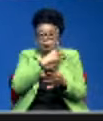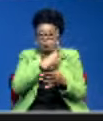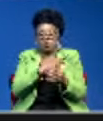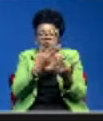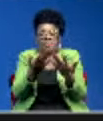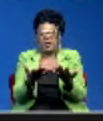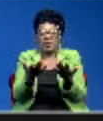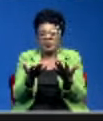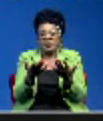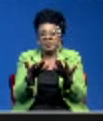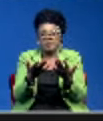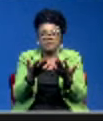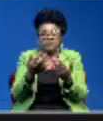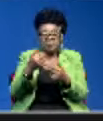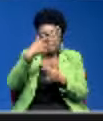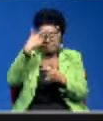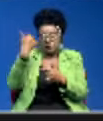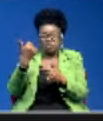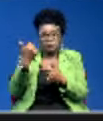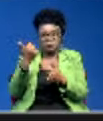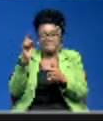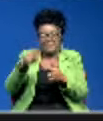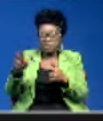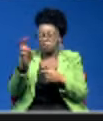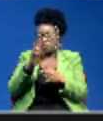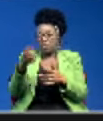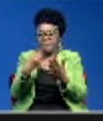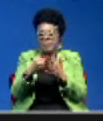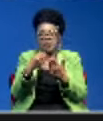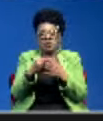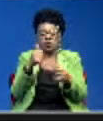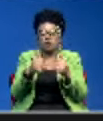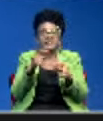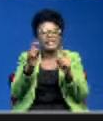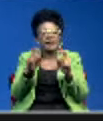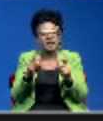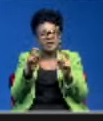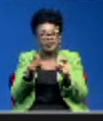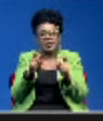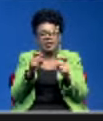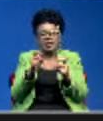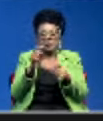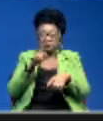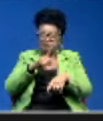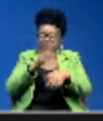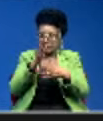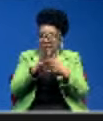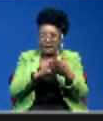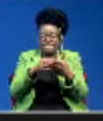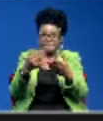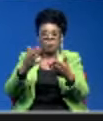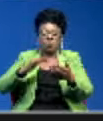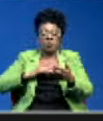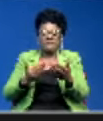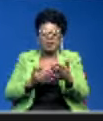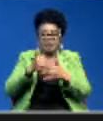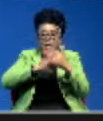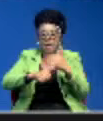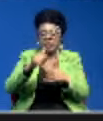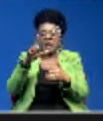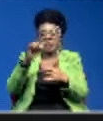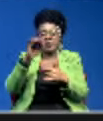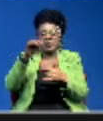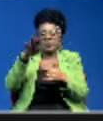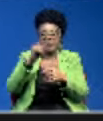wamelazwa hospitalini ili kutafuta fedha zinazohitajika. Baadhi ya kina mama chini ya Linda Mama walihitajika kulipa